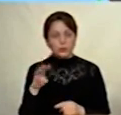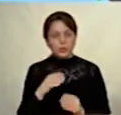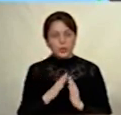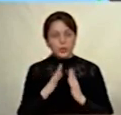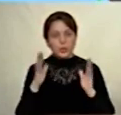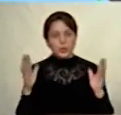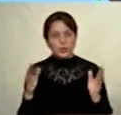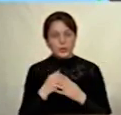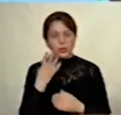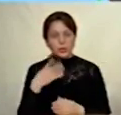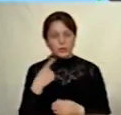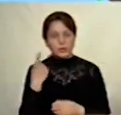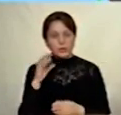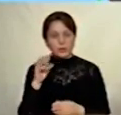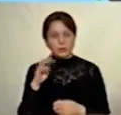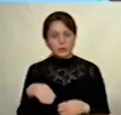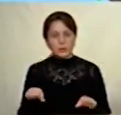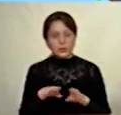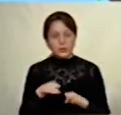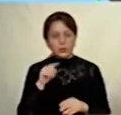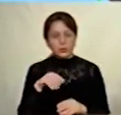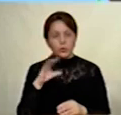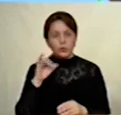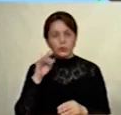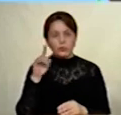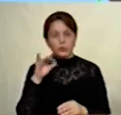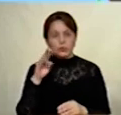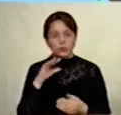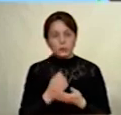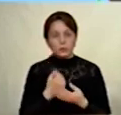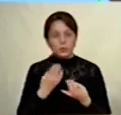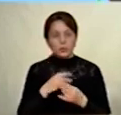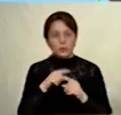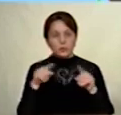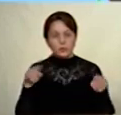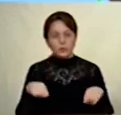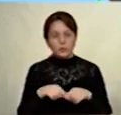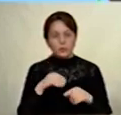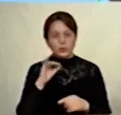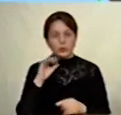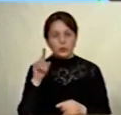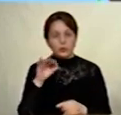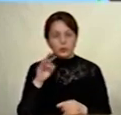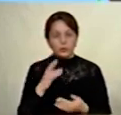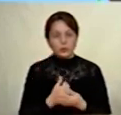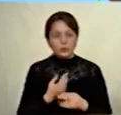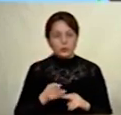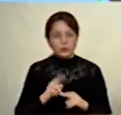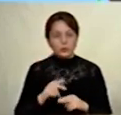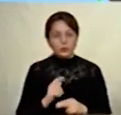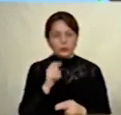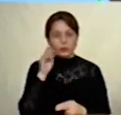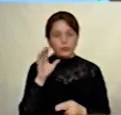esa 41 cm teng. Uning yuzini toping. To'g'ri to'rt burchakning yuzini topish uchun albatta bo'yi va